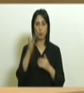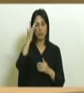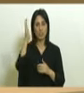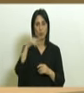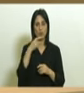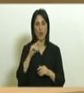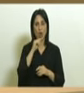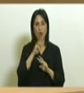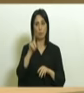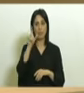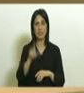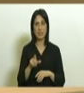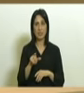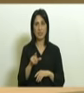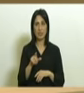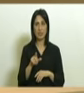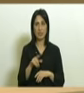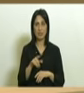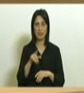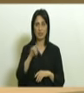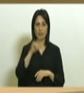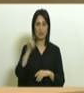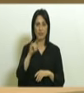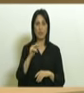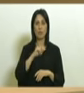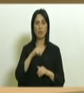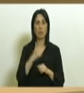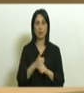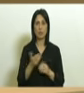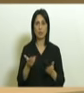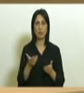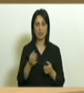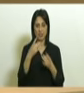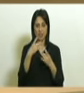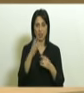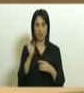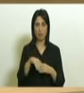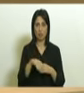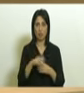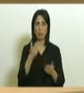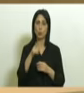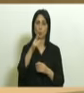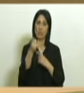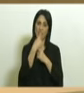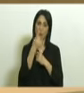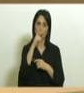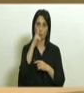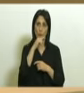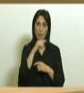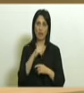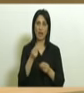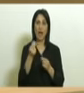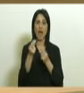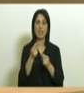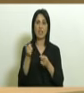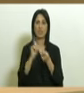თქვა ეკონომიკის მინისტრმა და აერ ნავიგაციის თუ იმისი, ადმინისტრაციის უფროსმა, გითხარით მაშინ. თუ თქვენ გვატყუებდით ეხა აქ, გადასახადებს